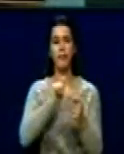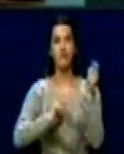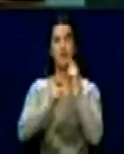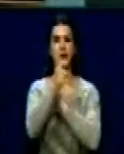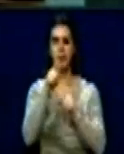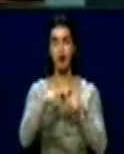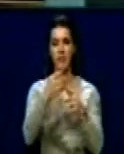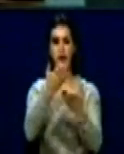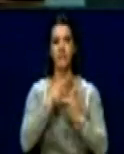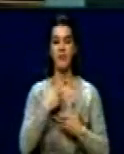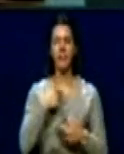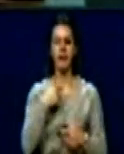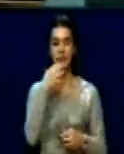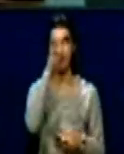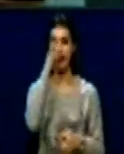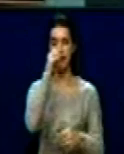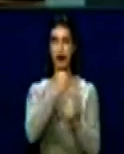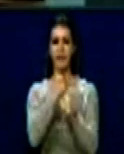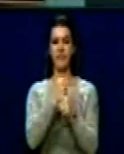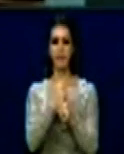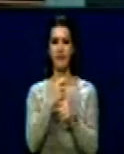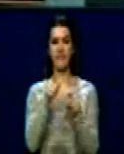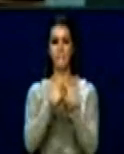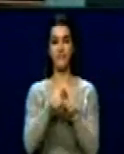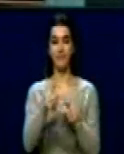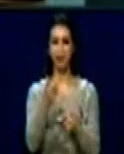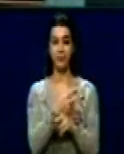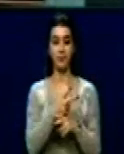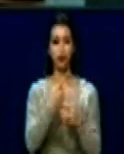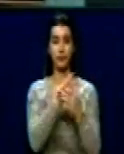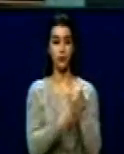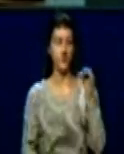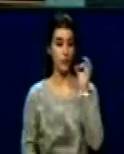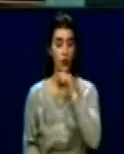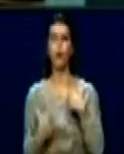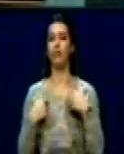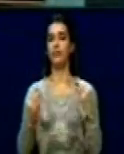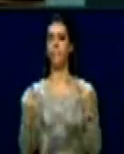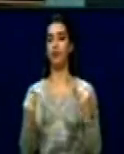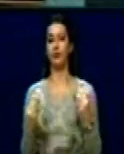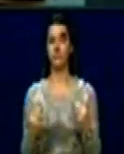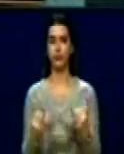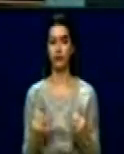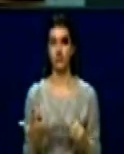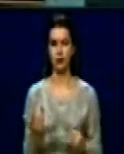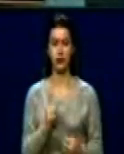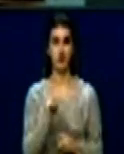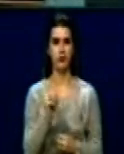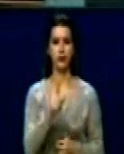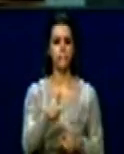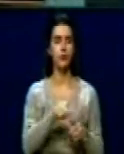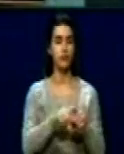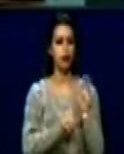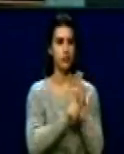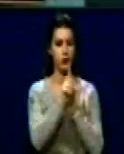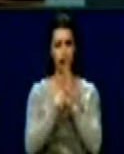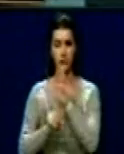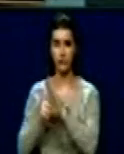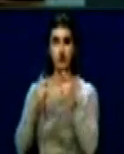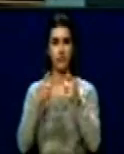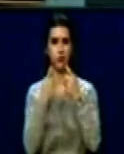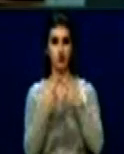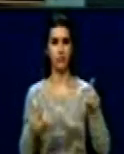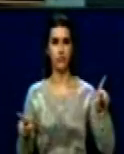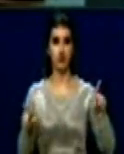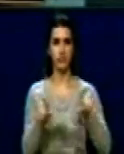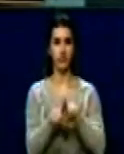shpëtimi po na shitet si progres. Pra me qenë se nuk po kolapsojmë fare si shtet, atëherë kemi punë të mirë ekonomikisht. Përparimi, progresi janë dy gjëra të ndryshme